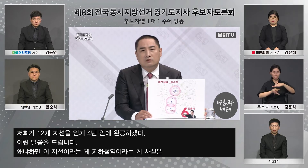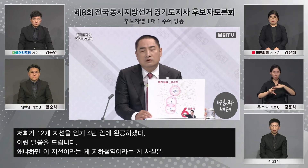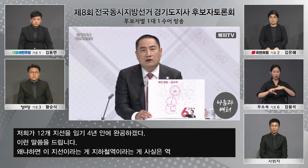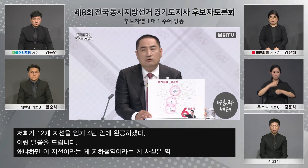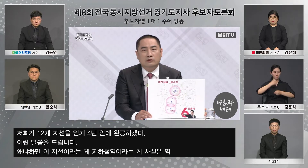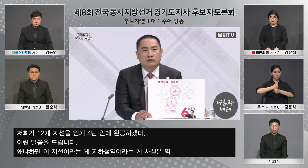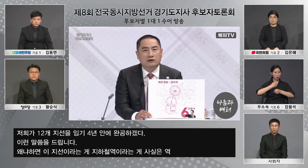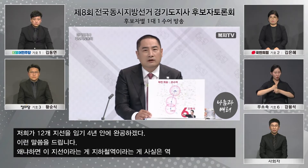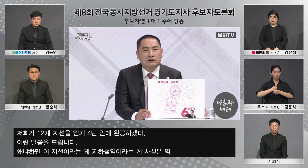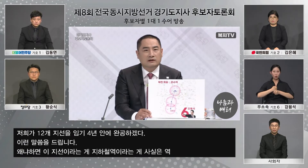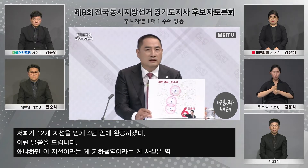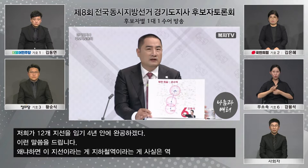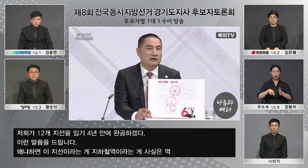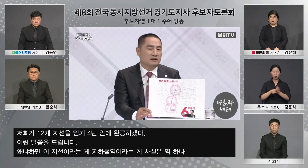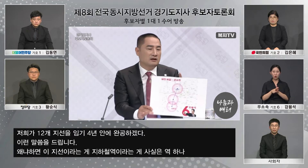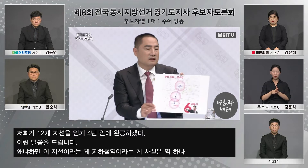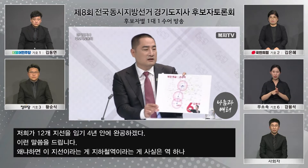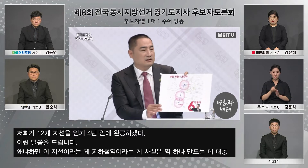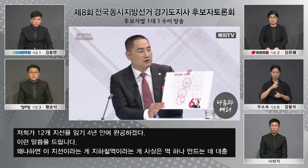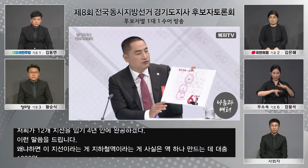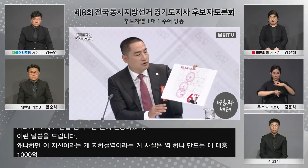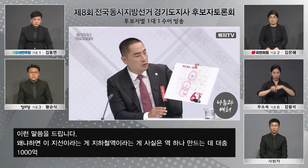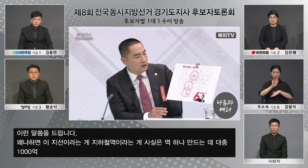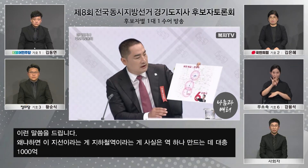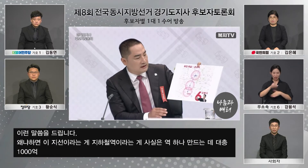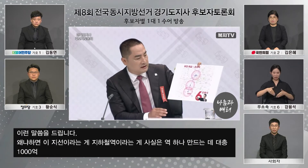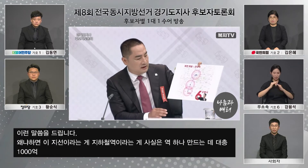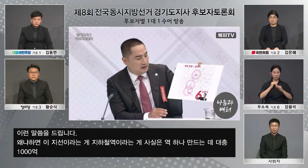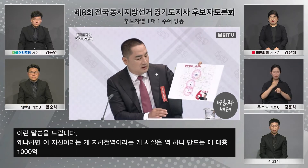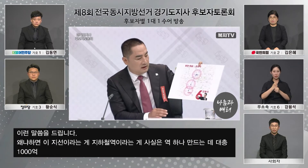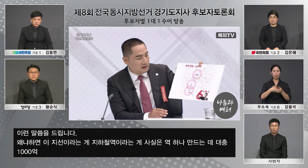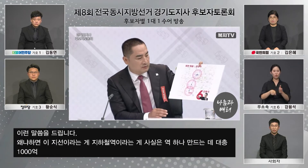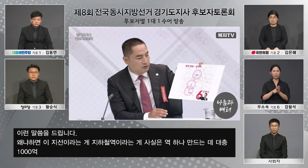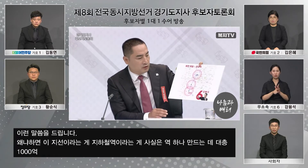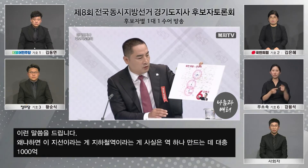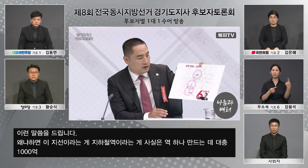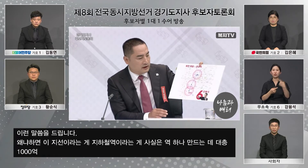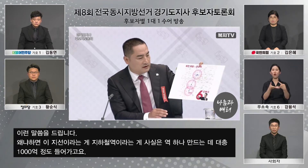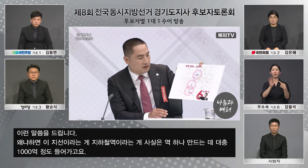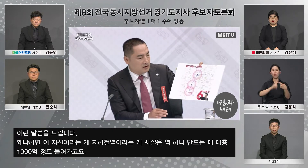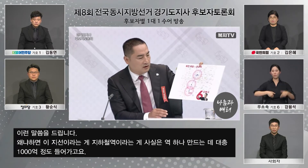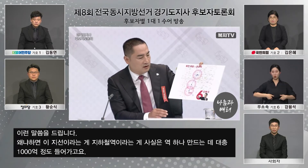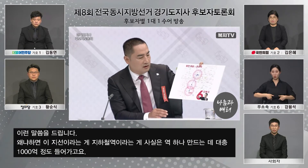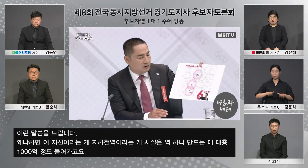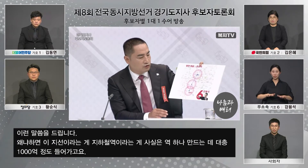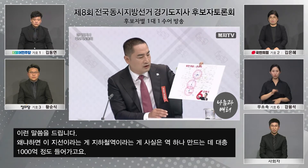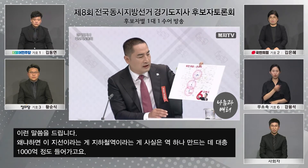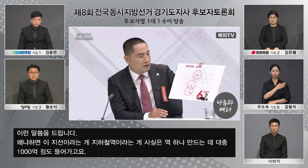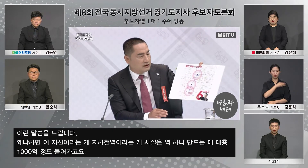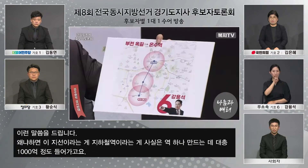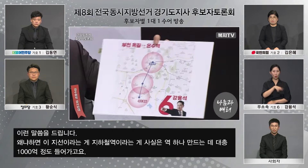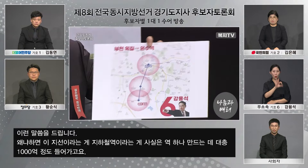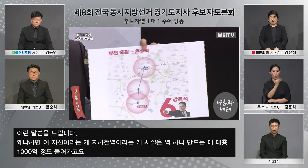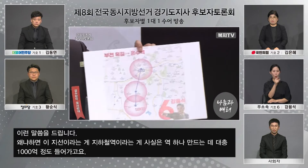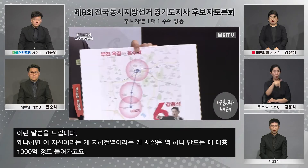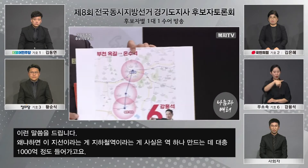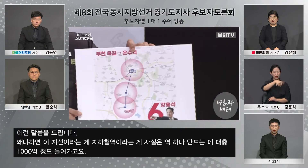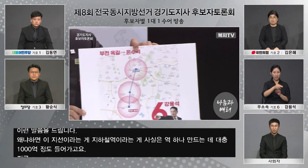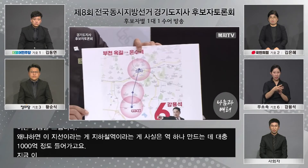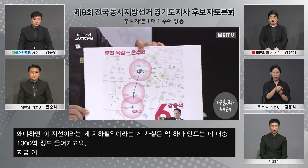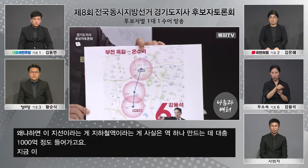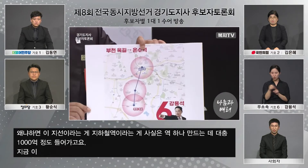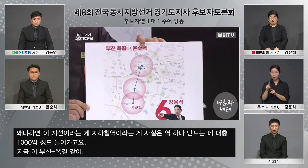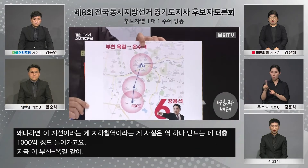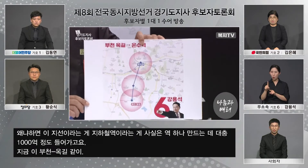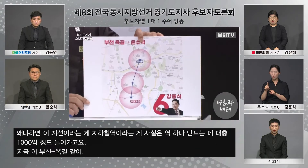1,000억 정도 들어가고요. 지금 이 부천 옥길 같이 부천 옥길에서 중간에 역을 하나 놓고 운수역에다